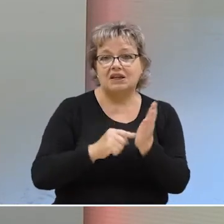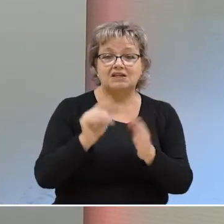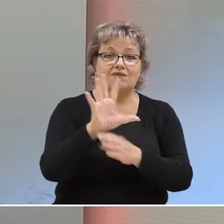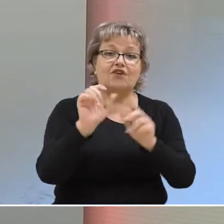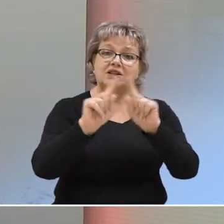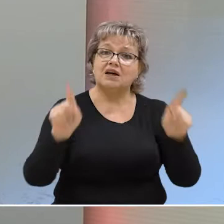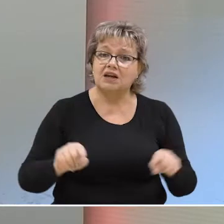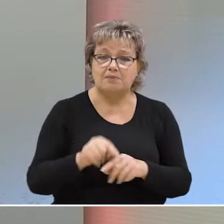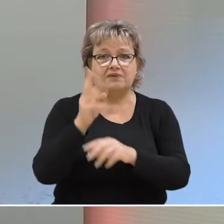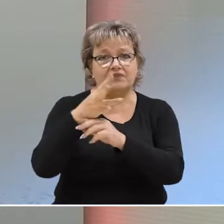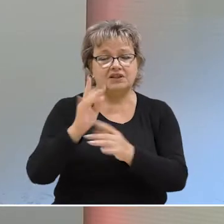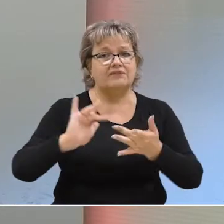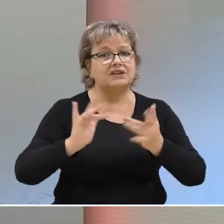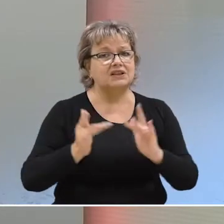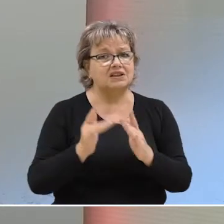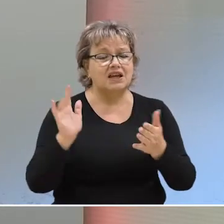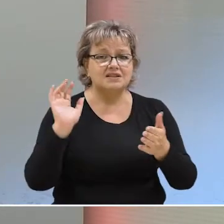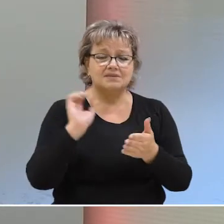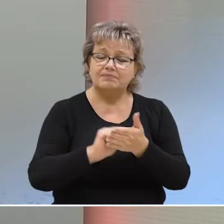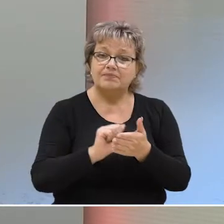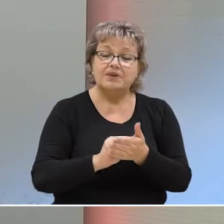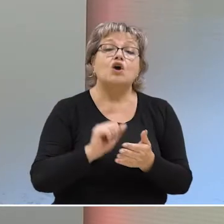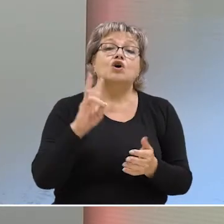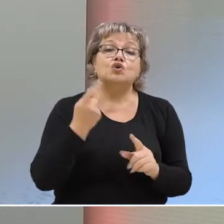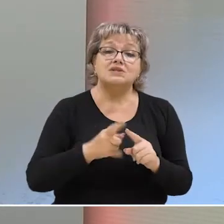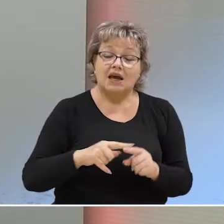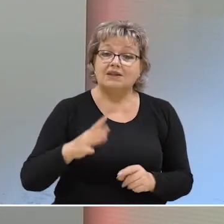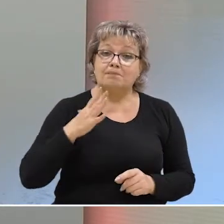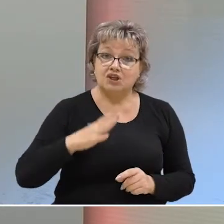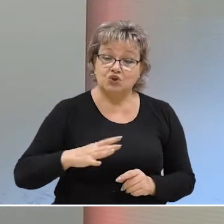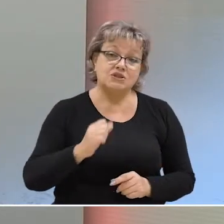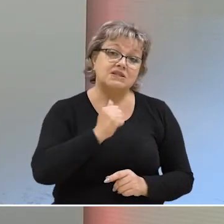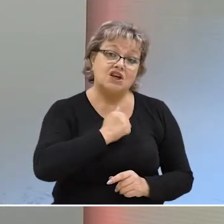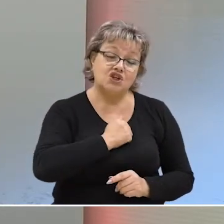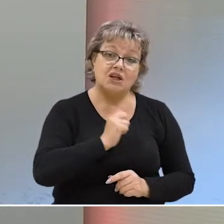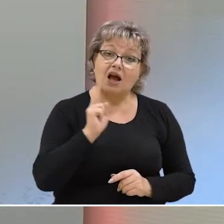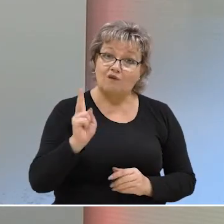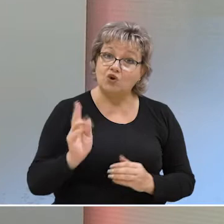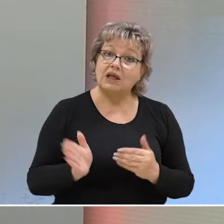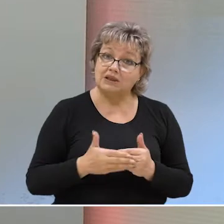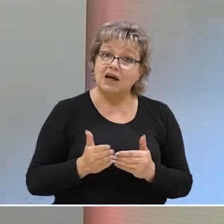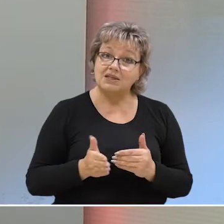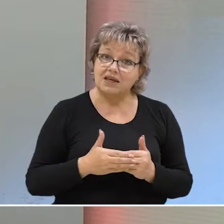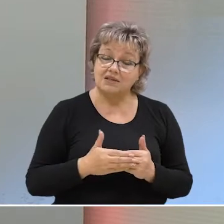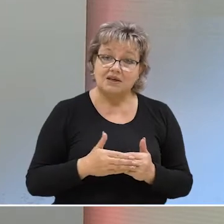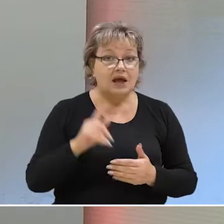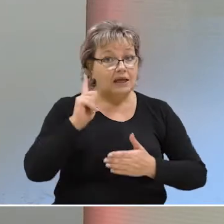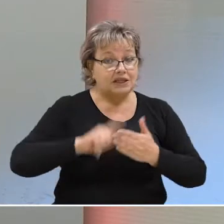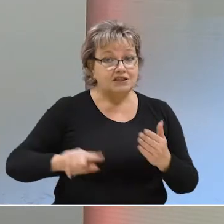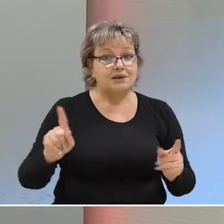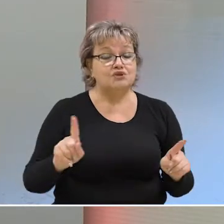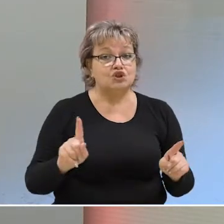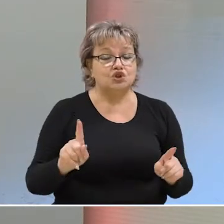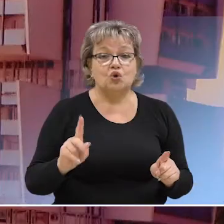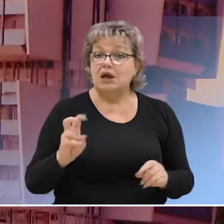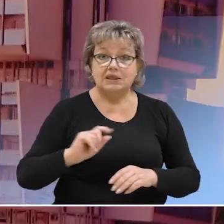всеми фотографиями и видео в социальных сетях, но за это пришлось потом, к сожалению, кого-то наказать. Надеемся,